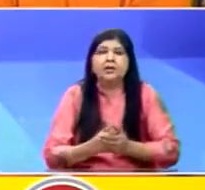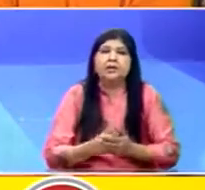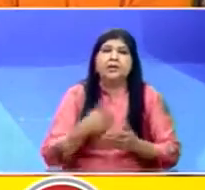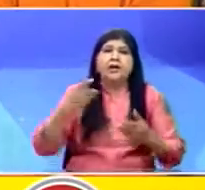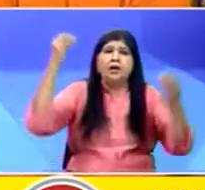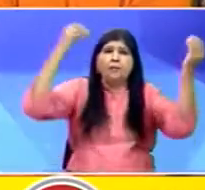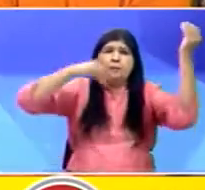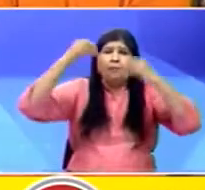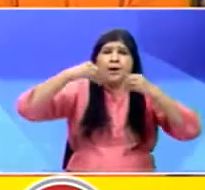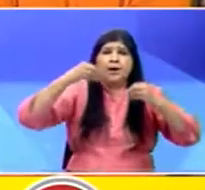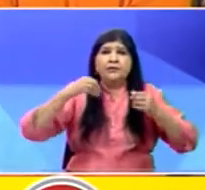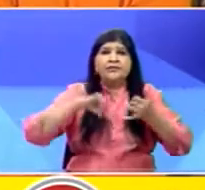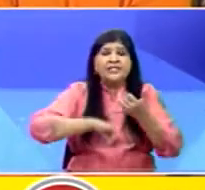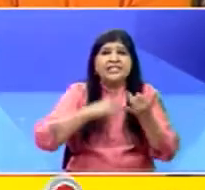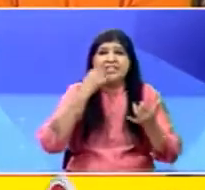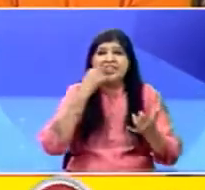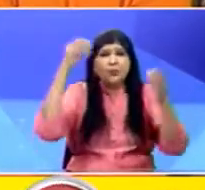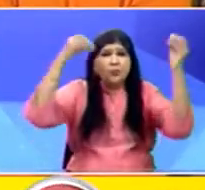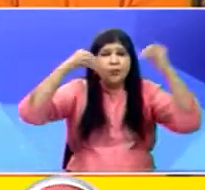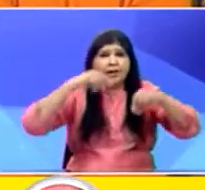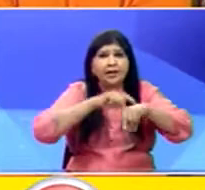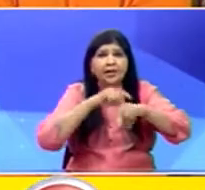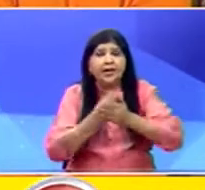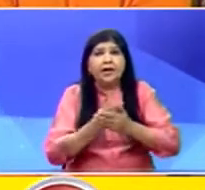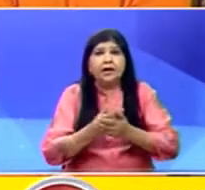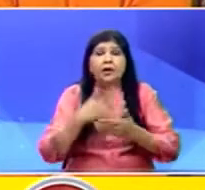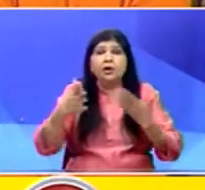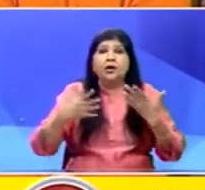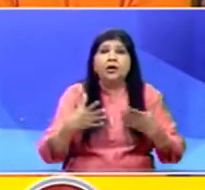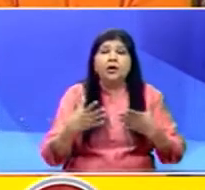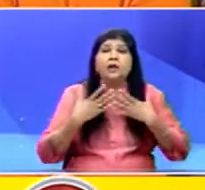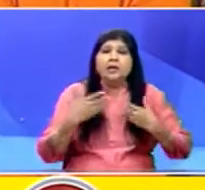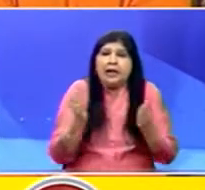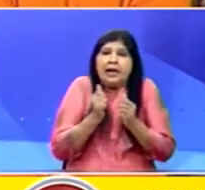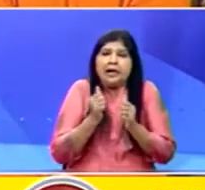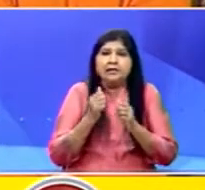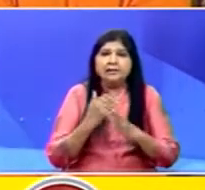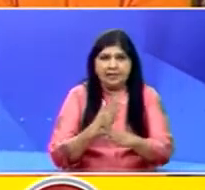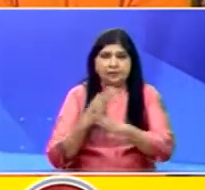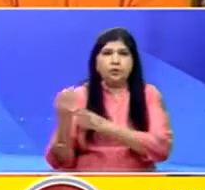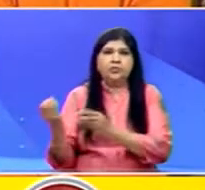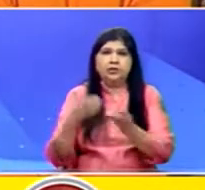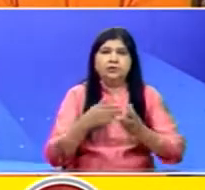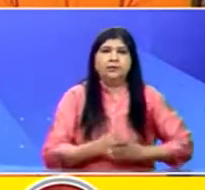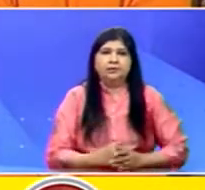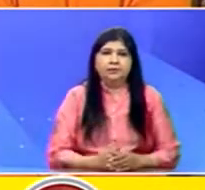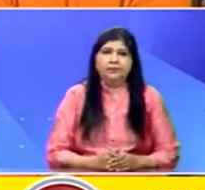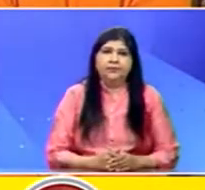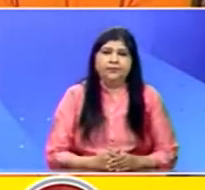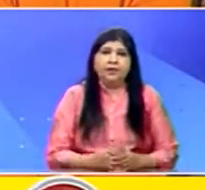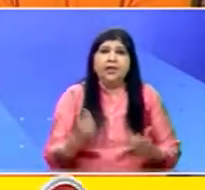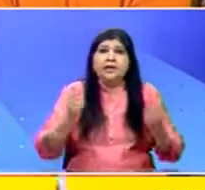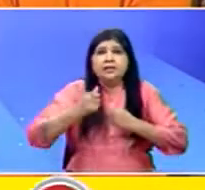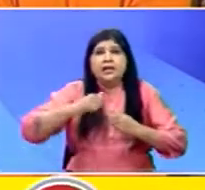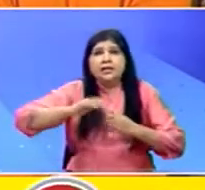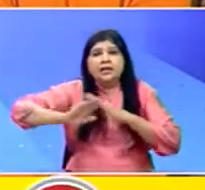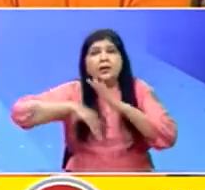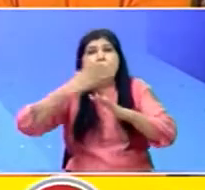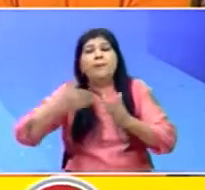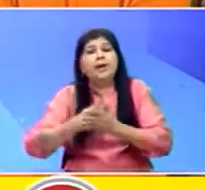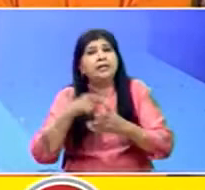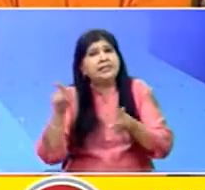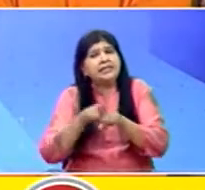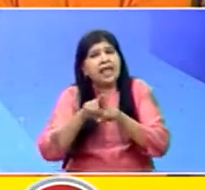बर्फबारी के बीच ये बोरियां गायों को ठंड से सुरक्षा देती हैं। सर्दियां जाने के बाद